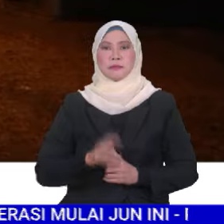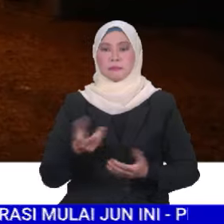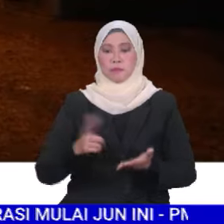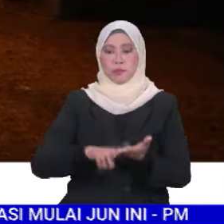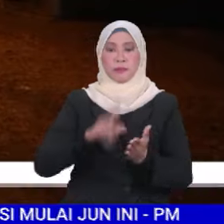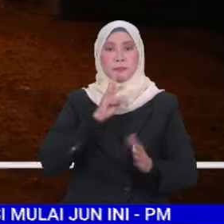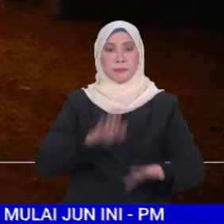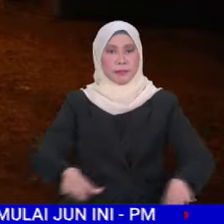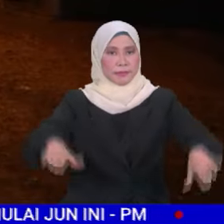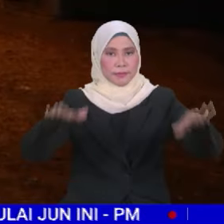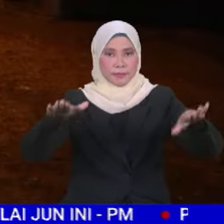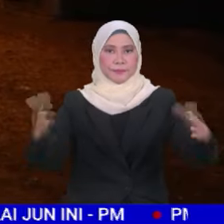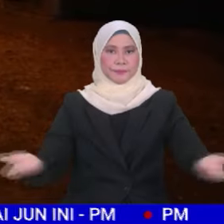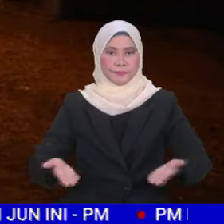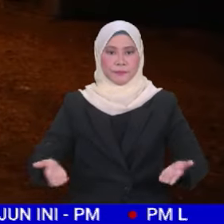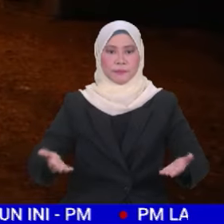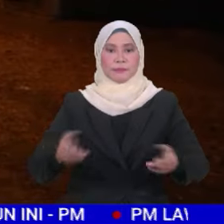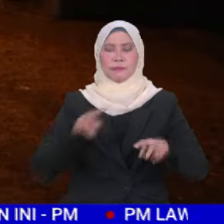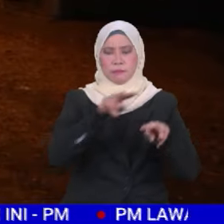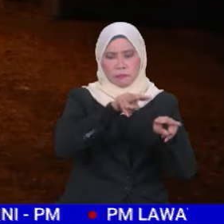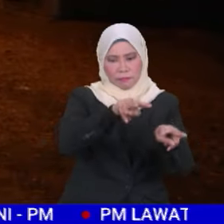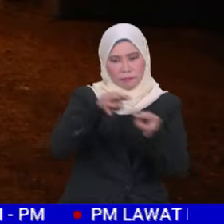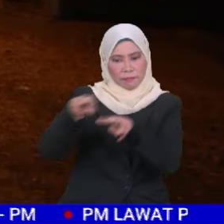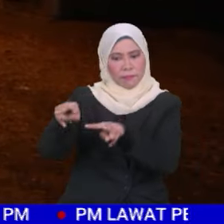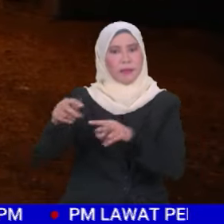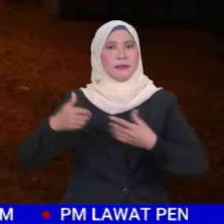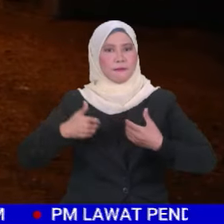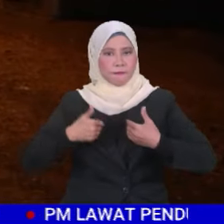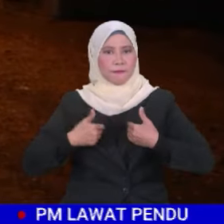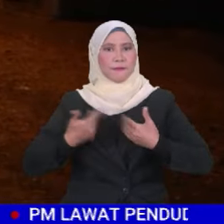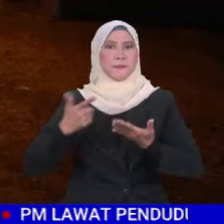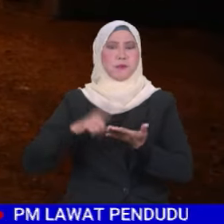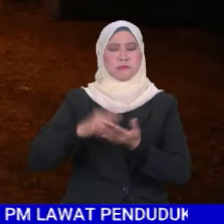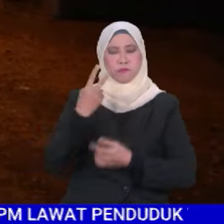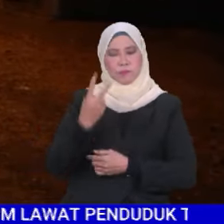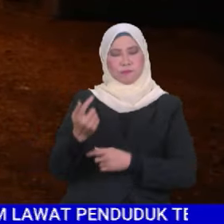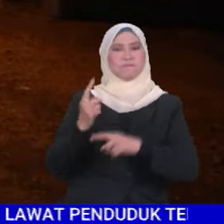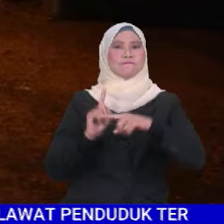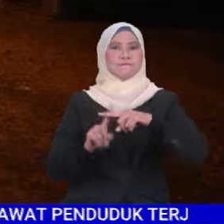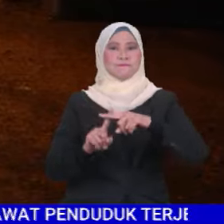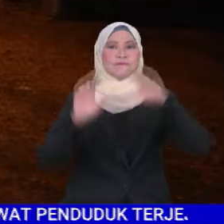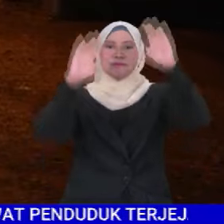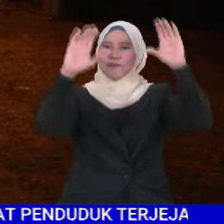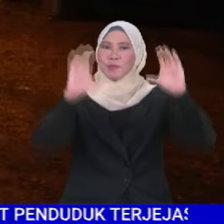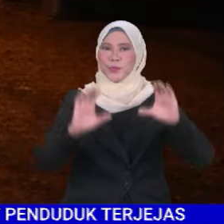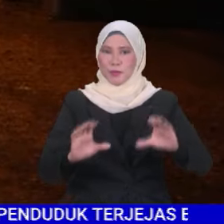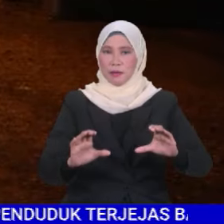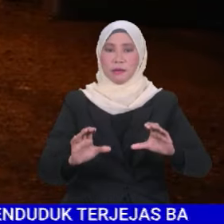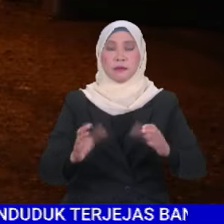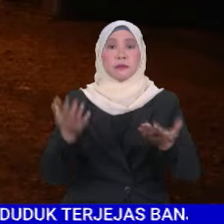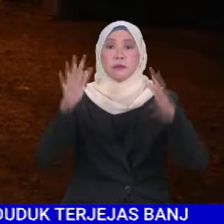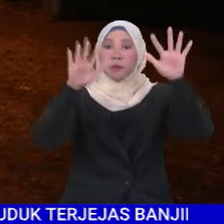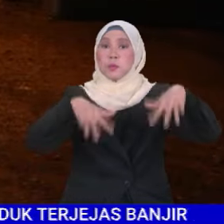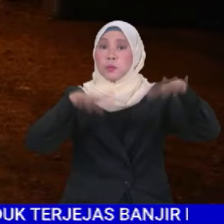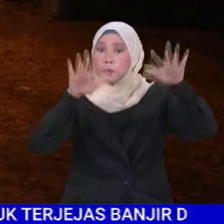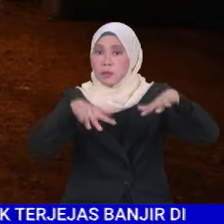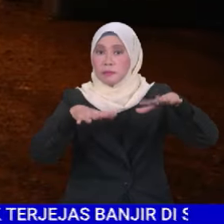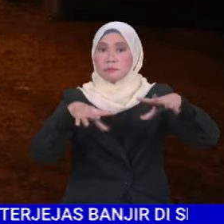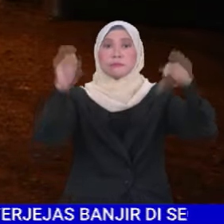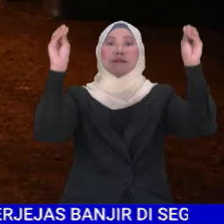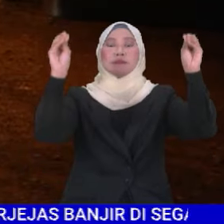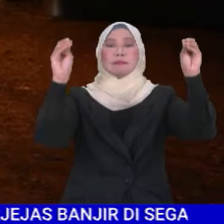di kawasan ini dan pemantauan saya mendapati terdapat perkembangan politik dari segi cuaca dimana hujan telah